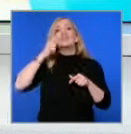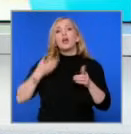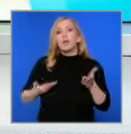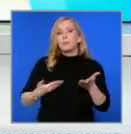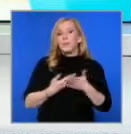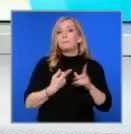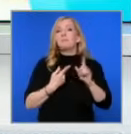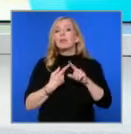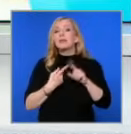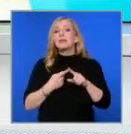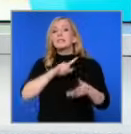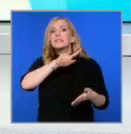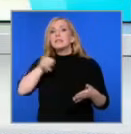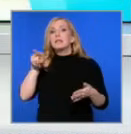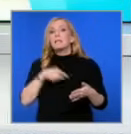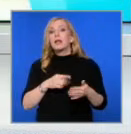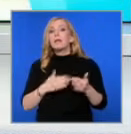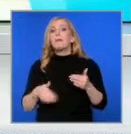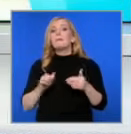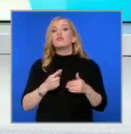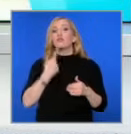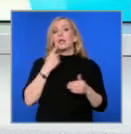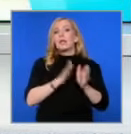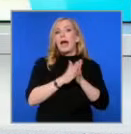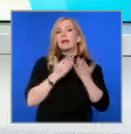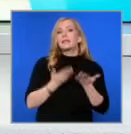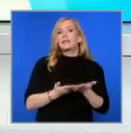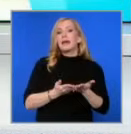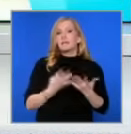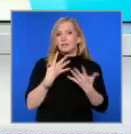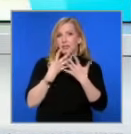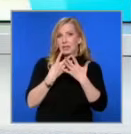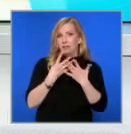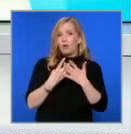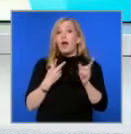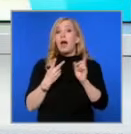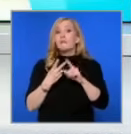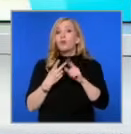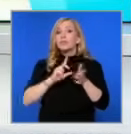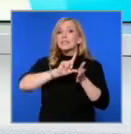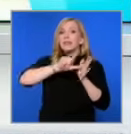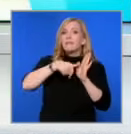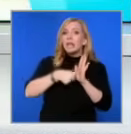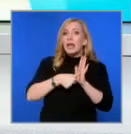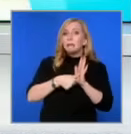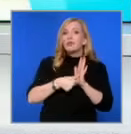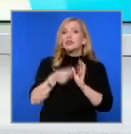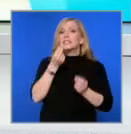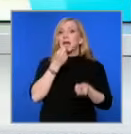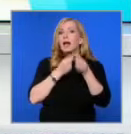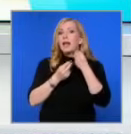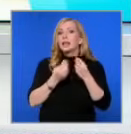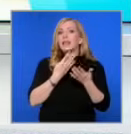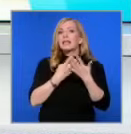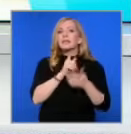отнася за забрана за повече от една книга в карцера, а другата е за времето, което се предвижда за хранене на